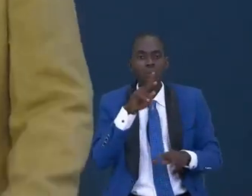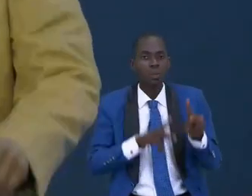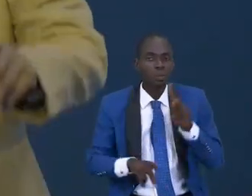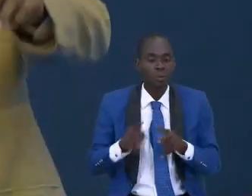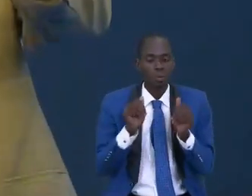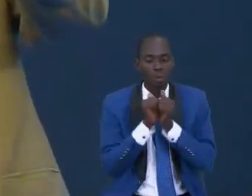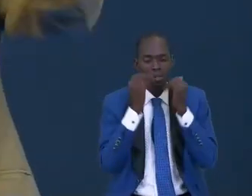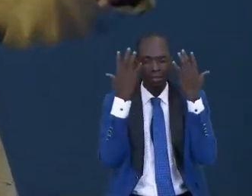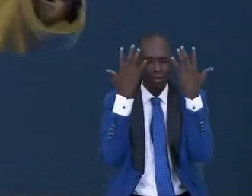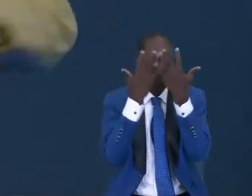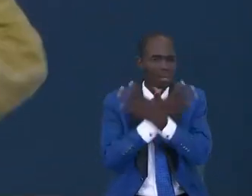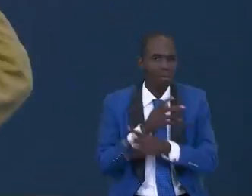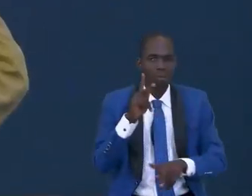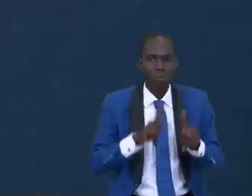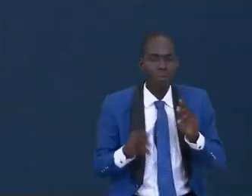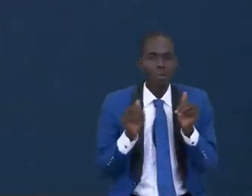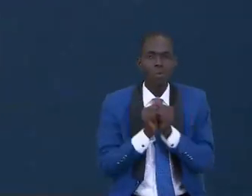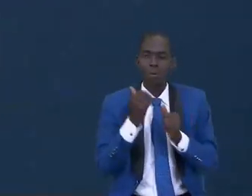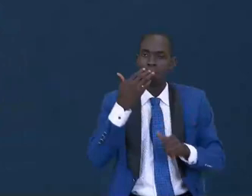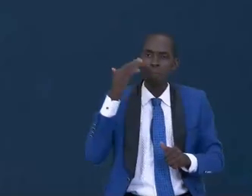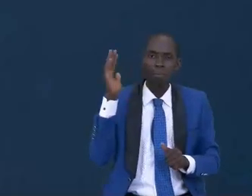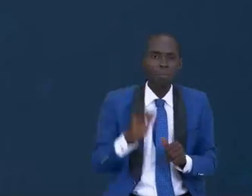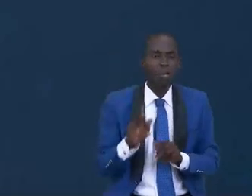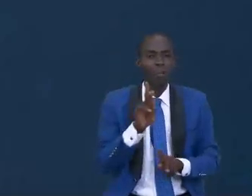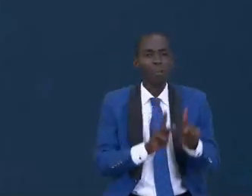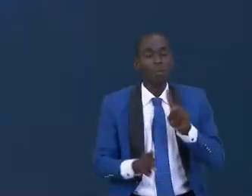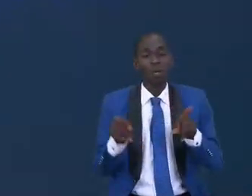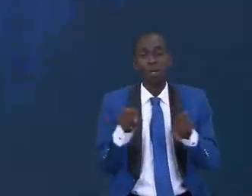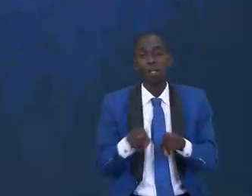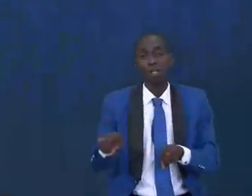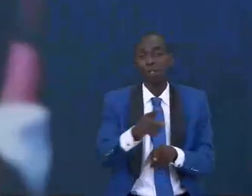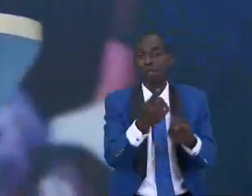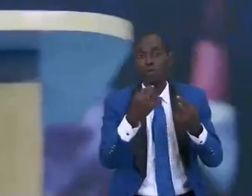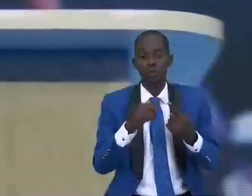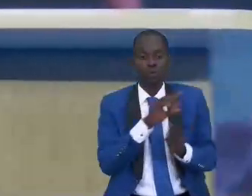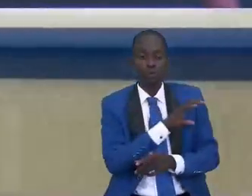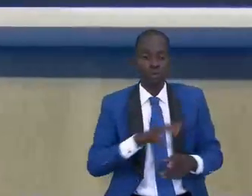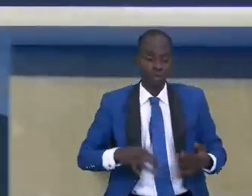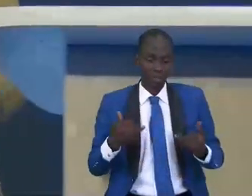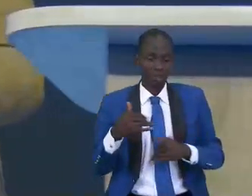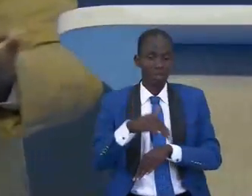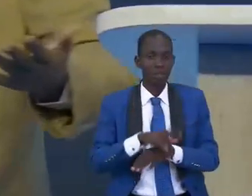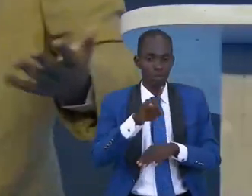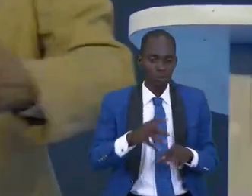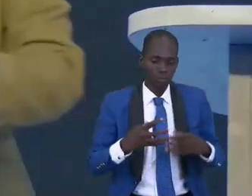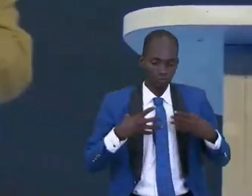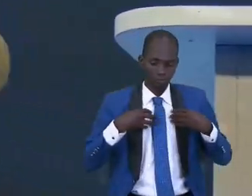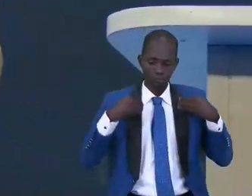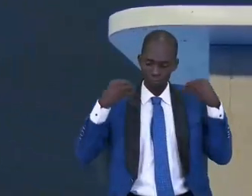aux gens des ténèbres, aux gens mauvais, mais comme tu viens à Christ ce jour, tu vas